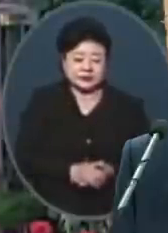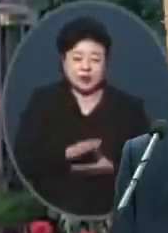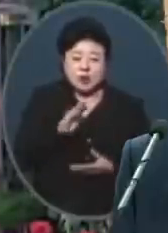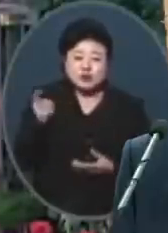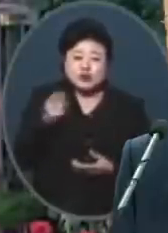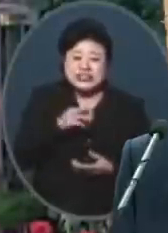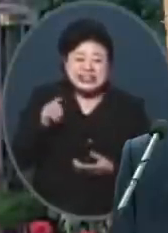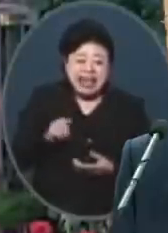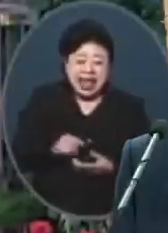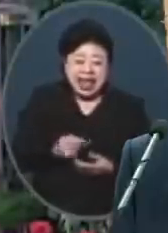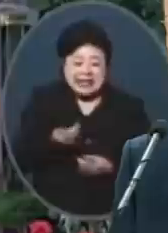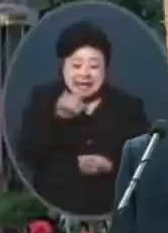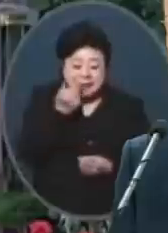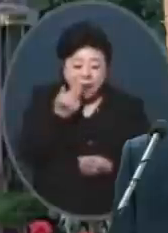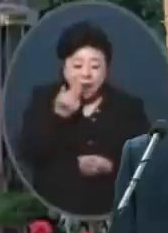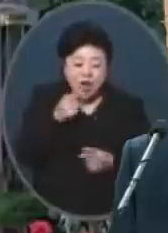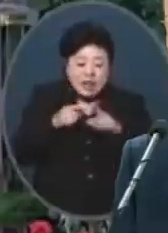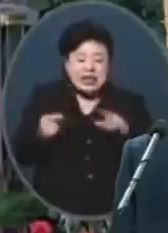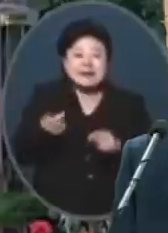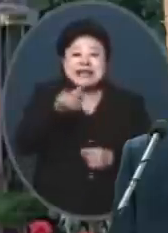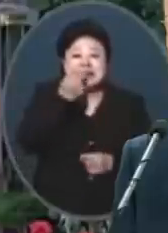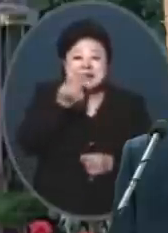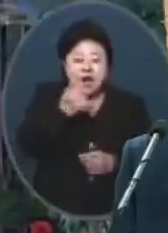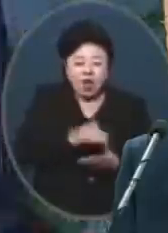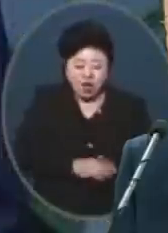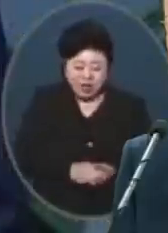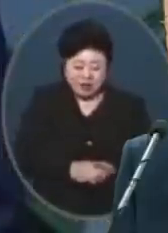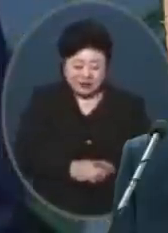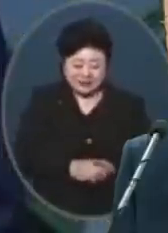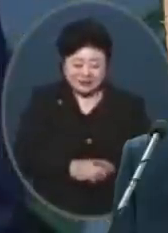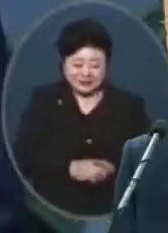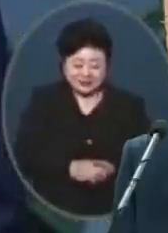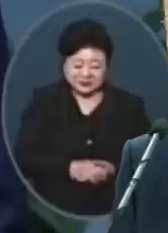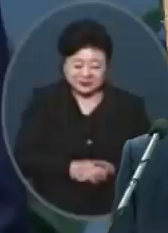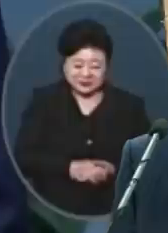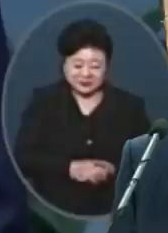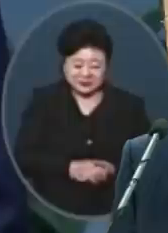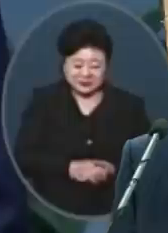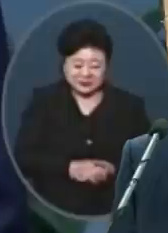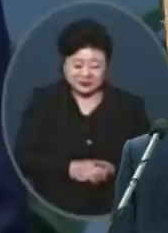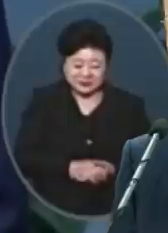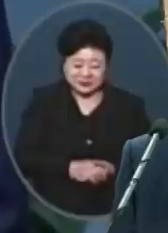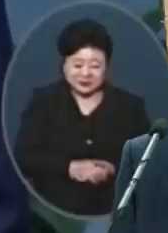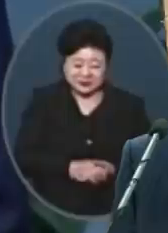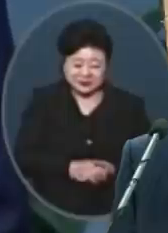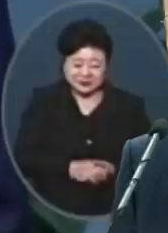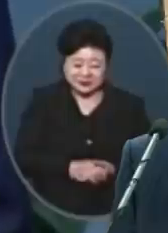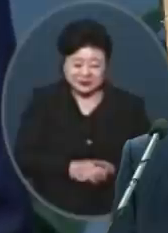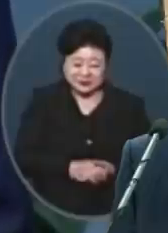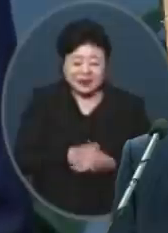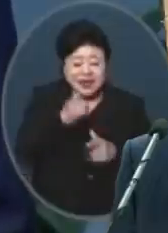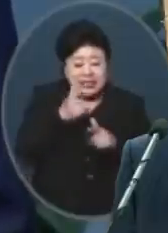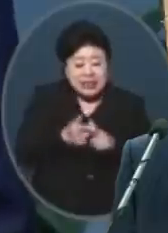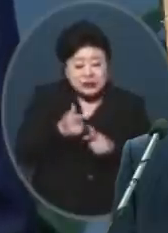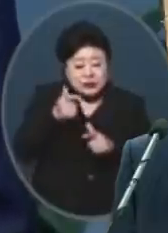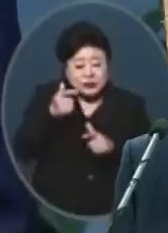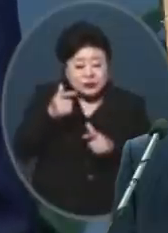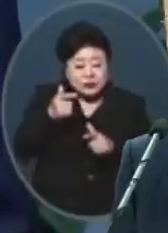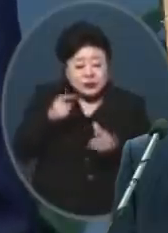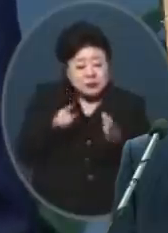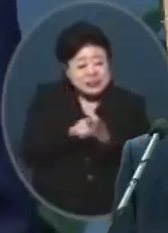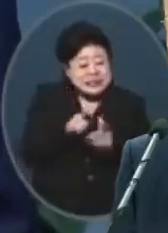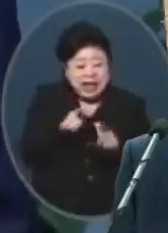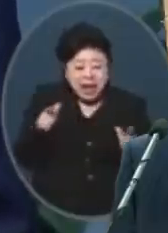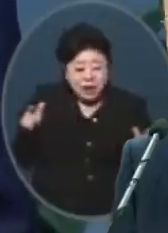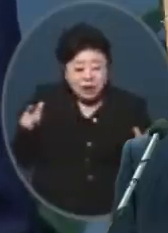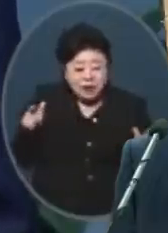지식있게 말을 할라고 하시면 예수 안